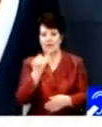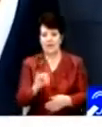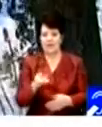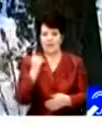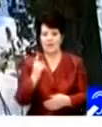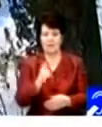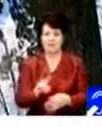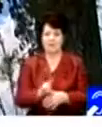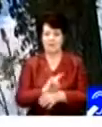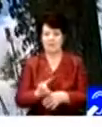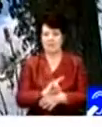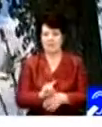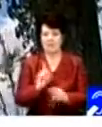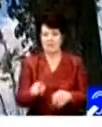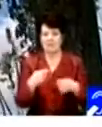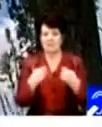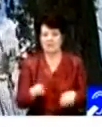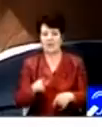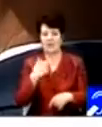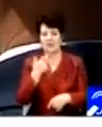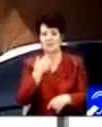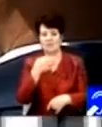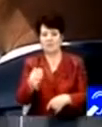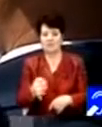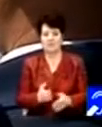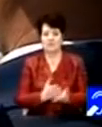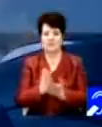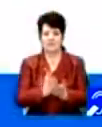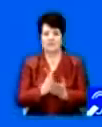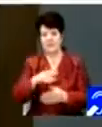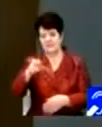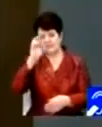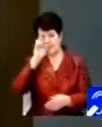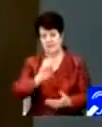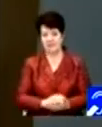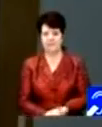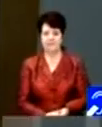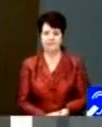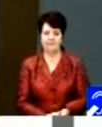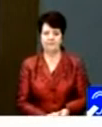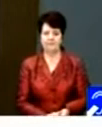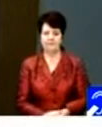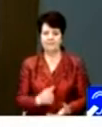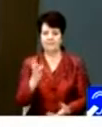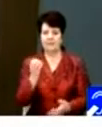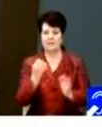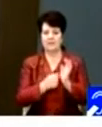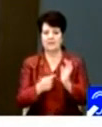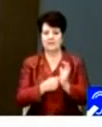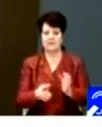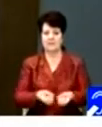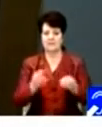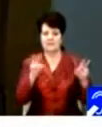de lașitate și trădare, au declarat asociațiile de veterani din țară. Încă 60 de zile de